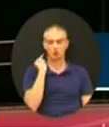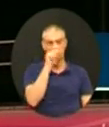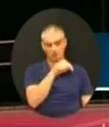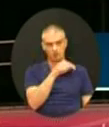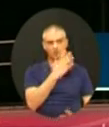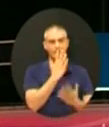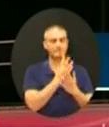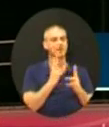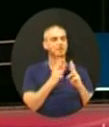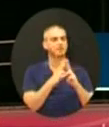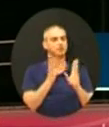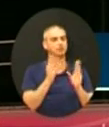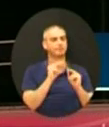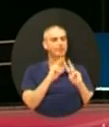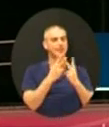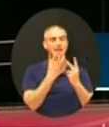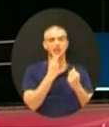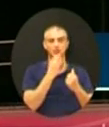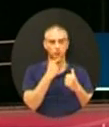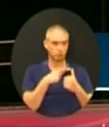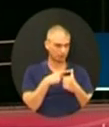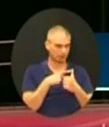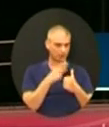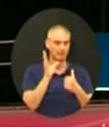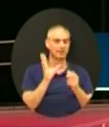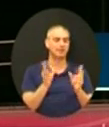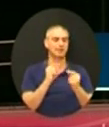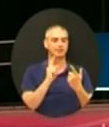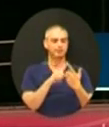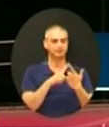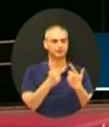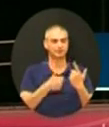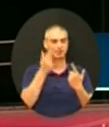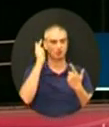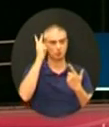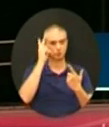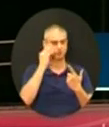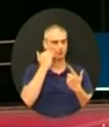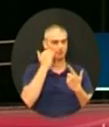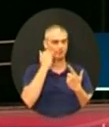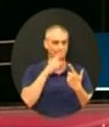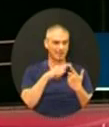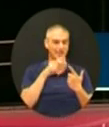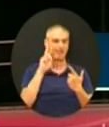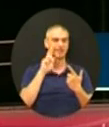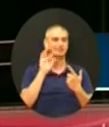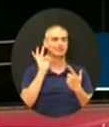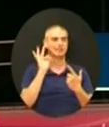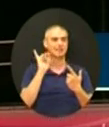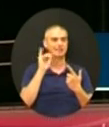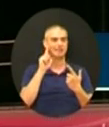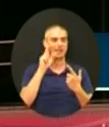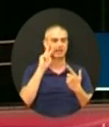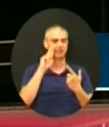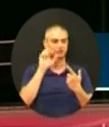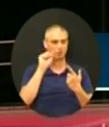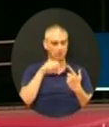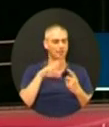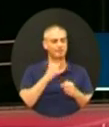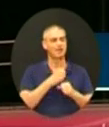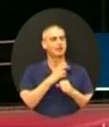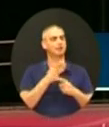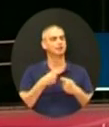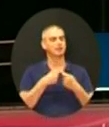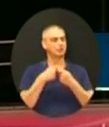והוא נפגש גם עם קהילה יהודית, גם עם שר החוץ האמריקני רקס טילרסון, וגם עם סנאטורים, עם שורה